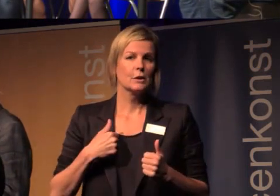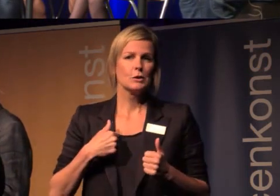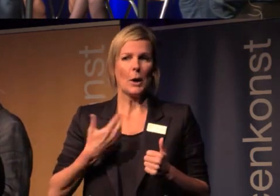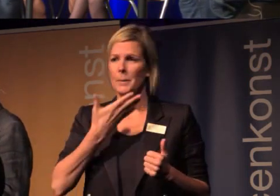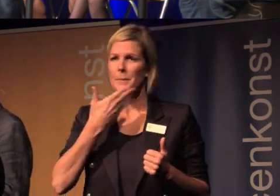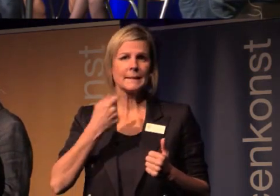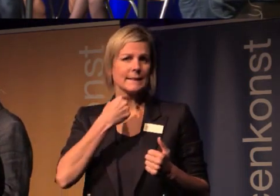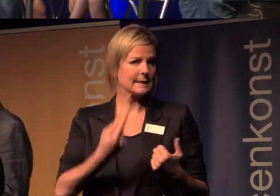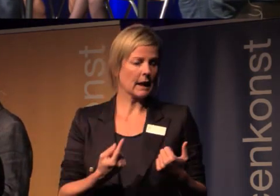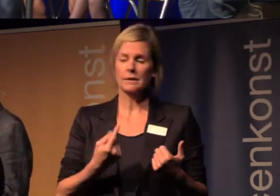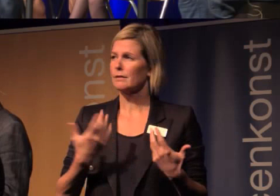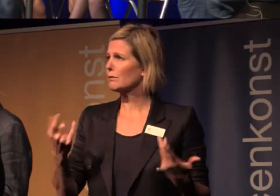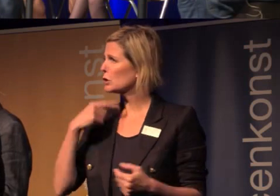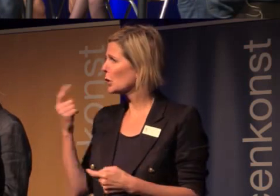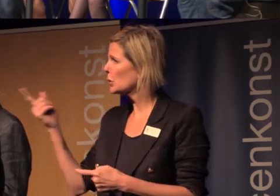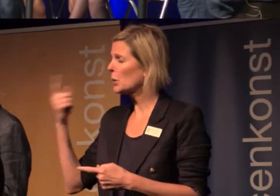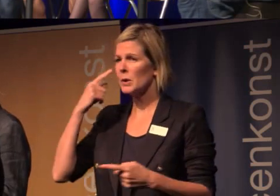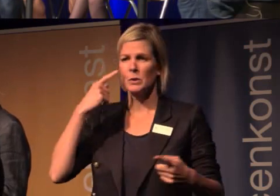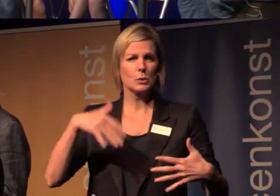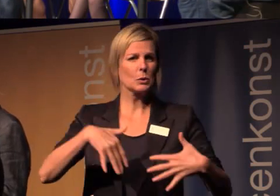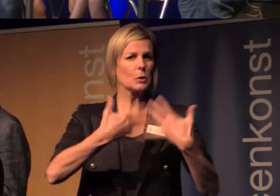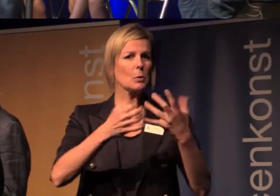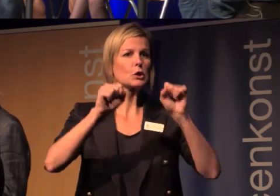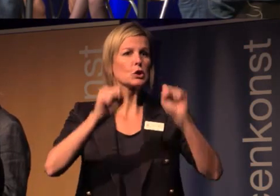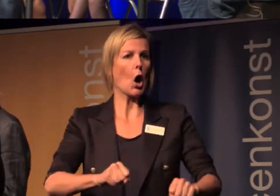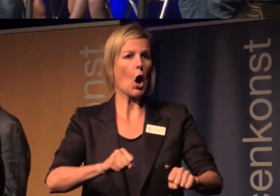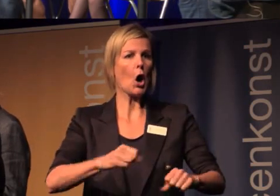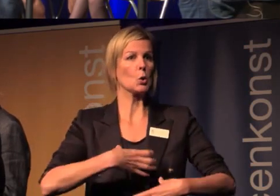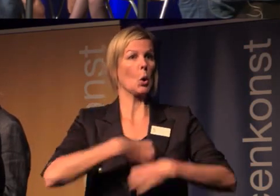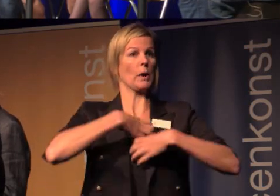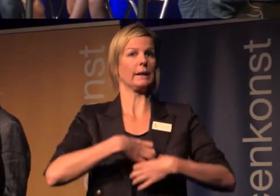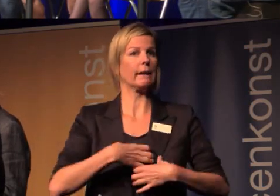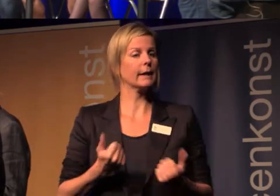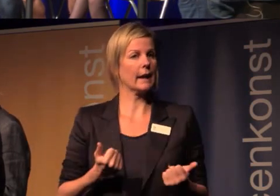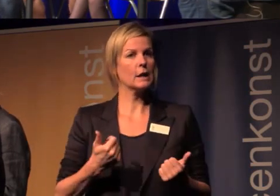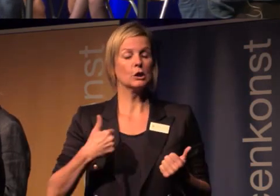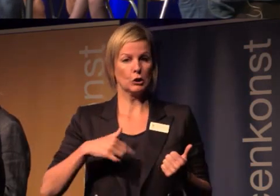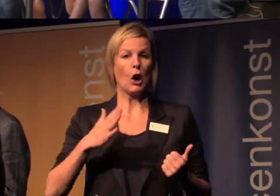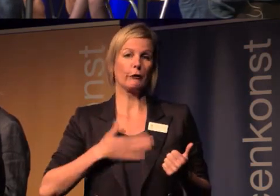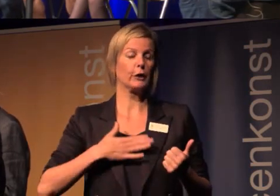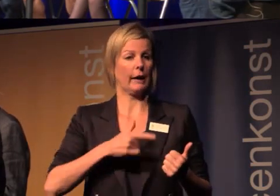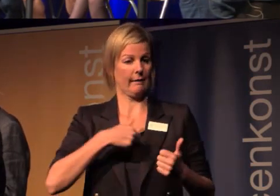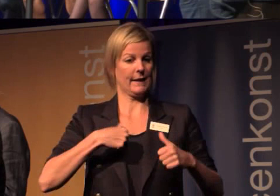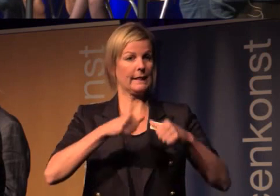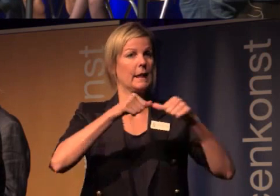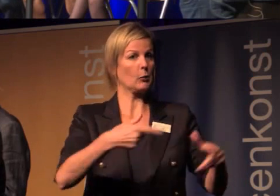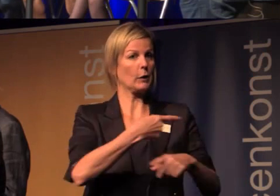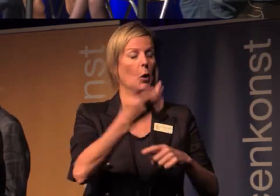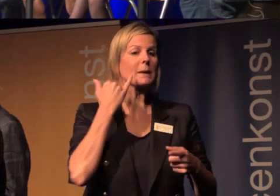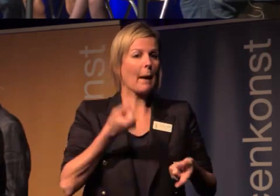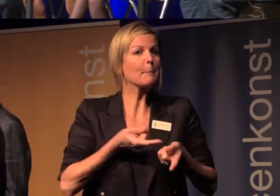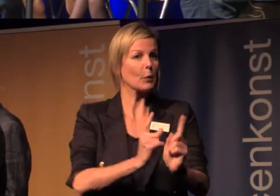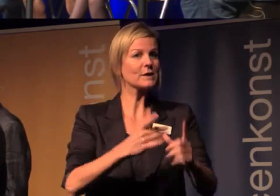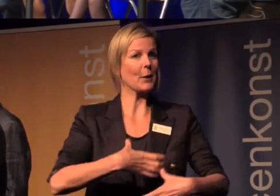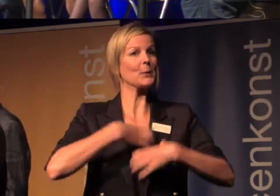att, vad var det du sa, kultur ska chockera. Jag tycker att kultur ska kunna få chockera, få provocera. Och det